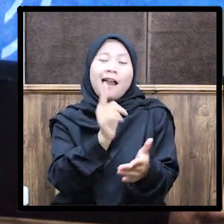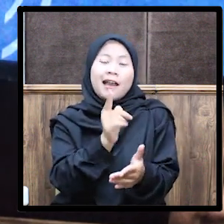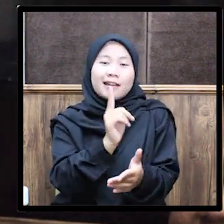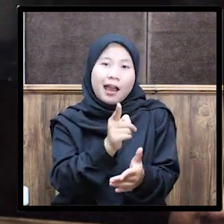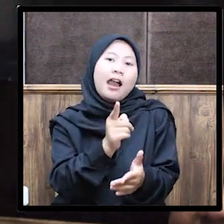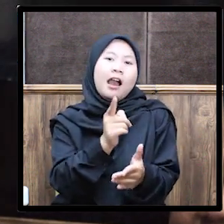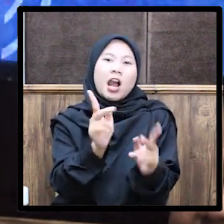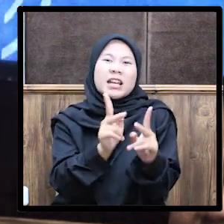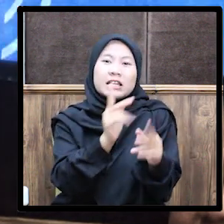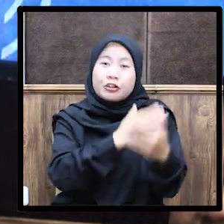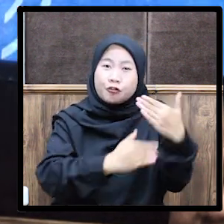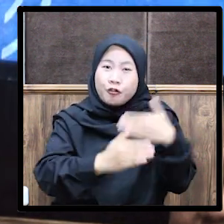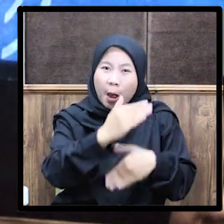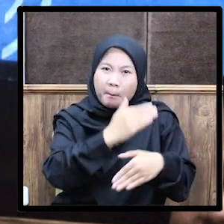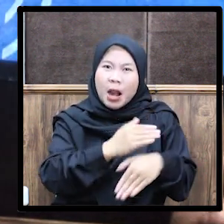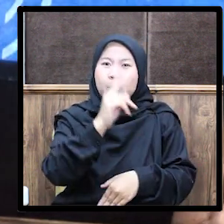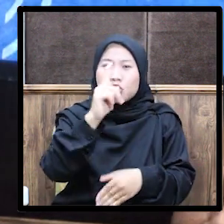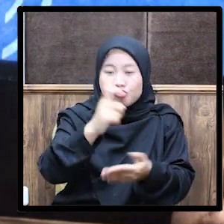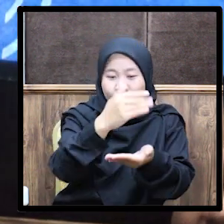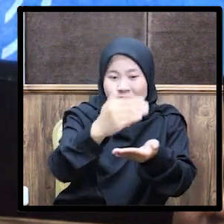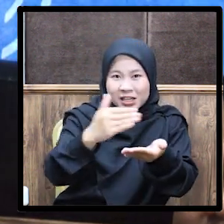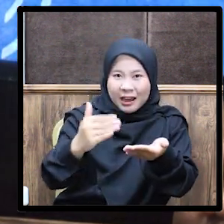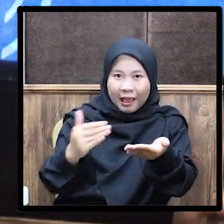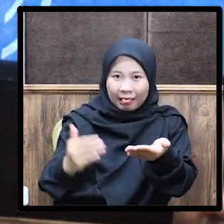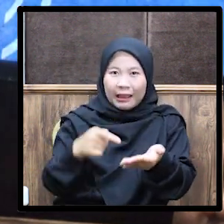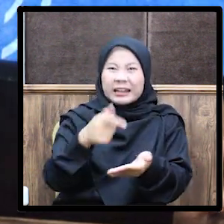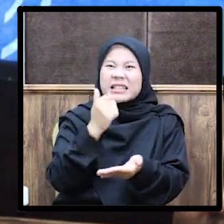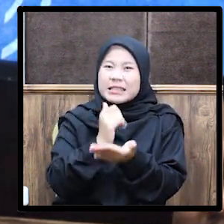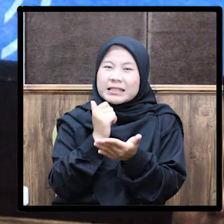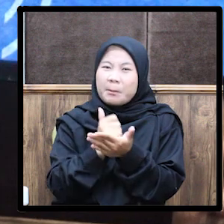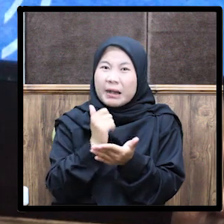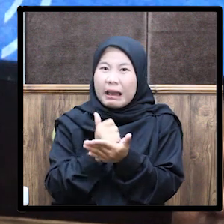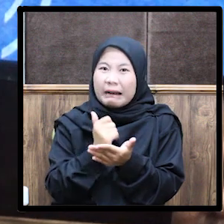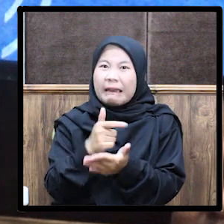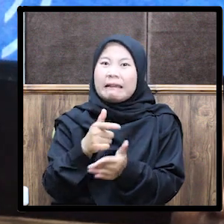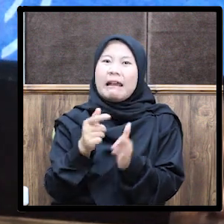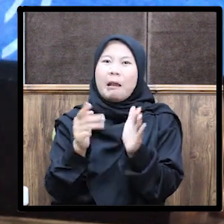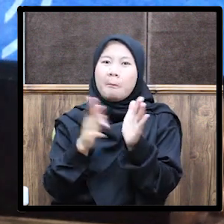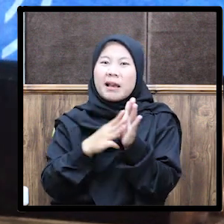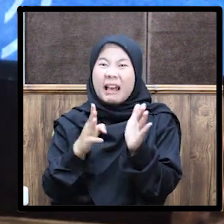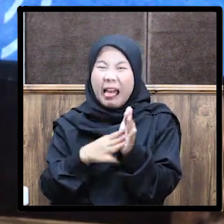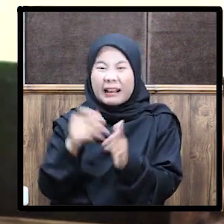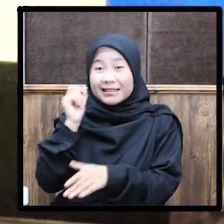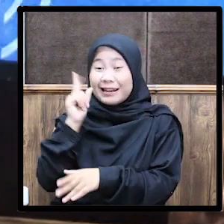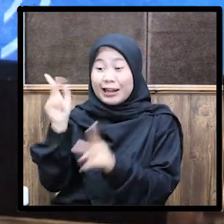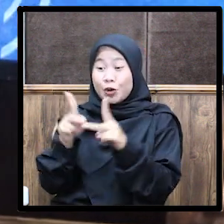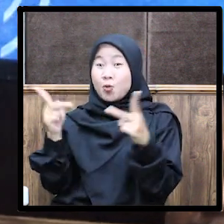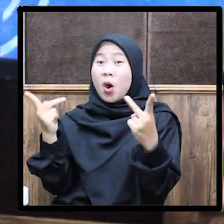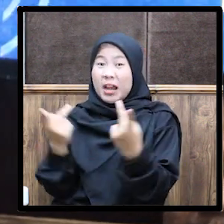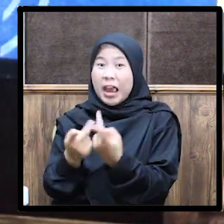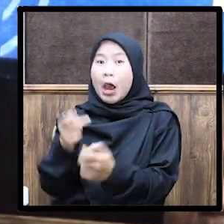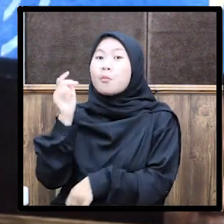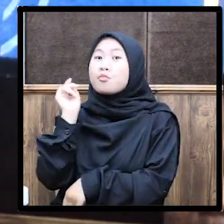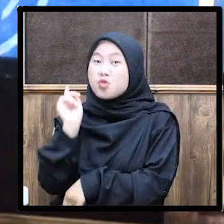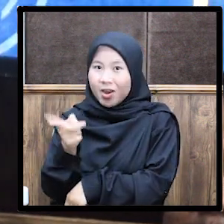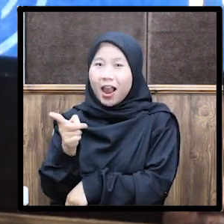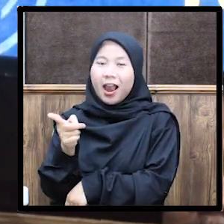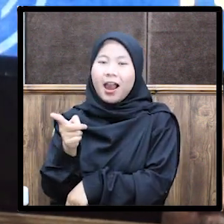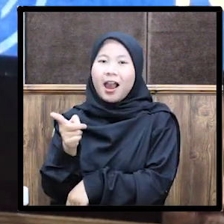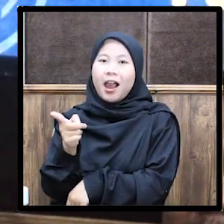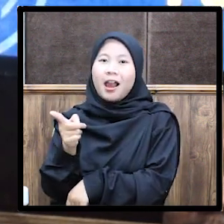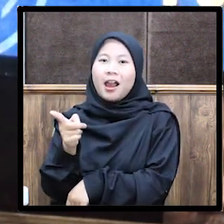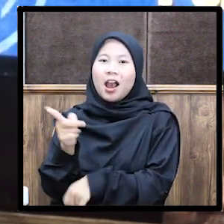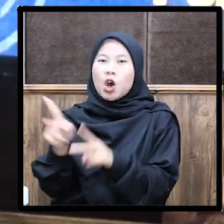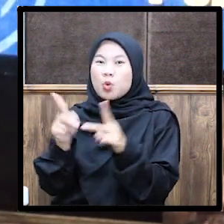harus mempunyai hak untuk didata. Itu juga satu persoalan ini masih. Keluarga, kesadaran keluarga yang memiliki anggota difabel